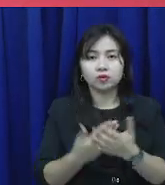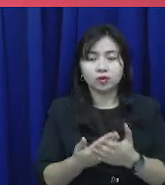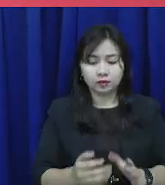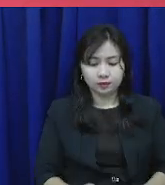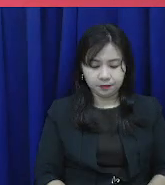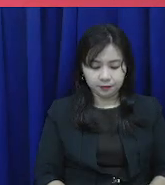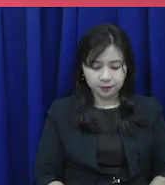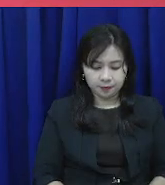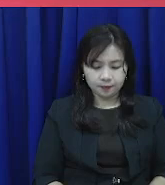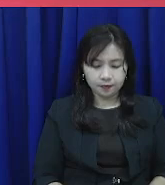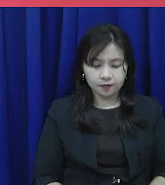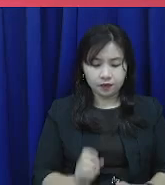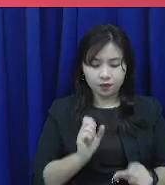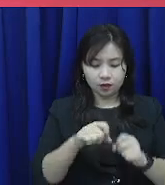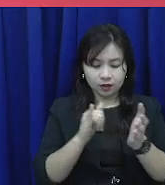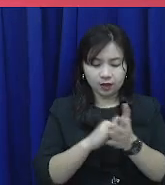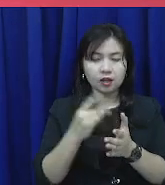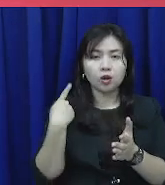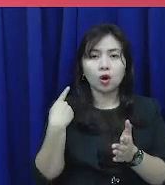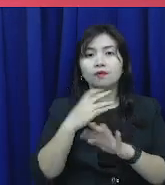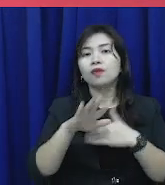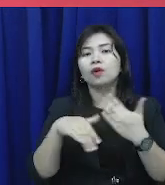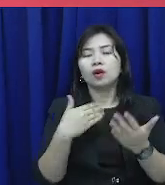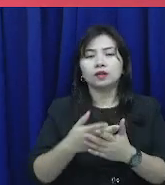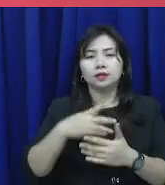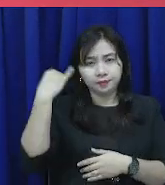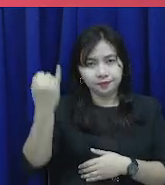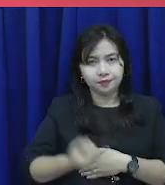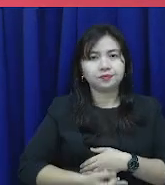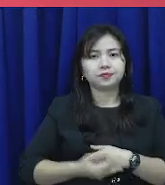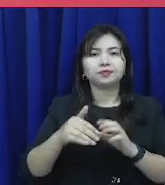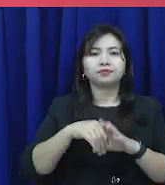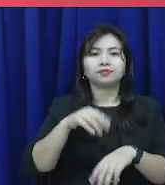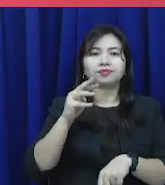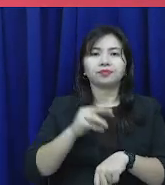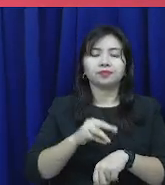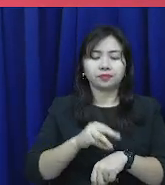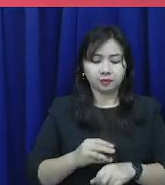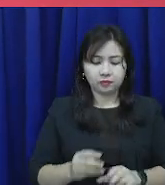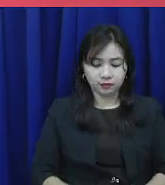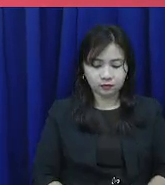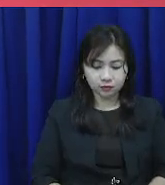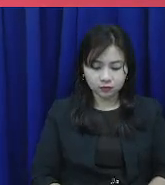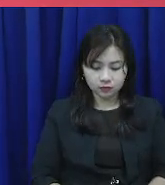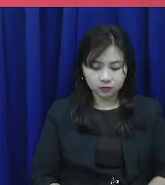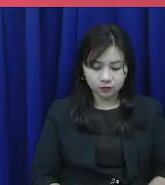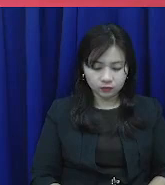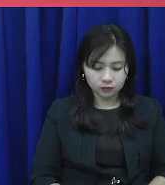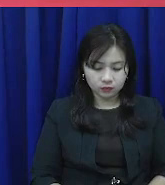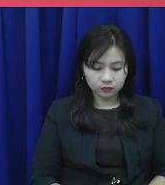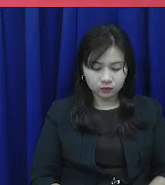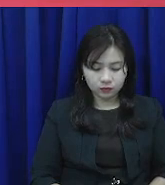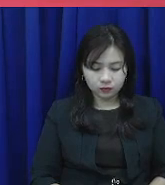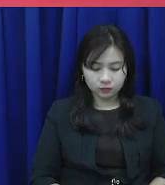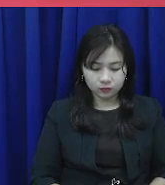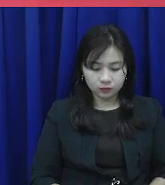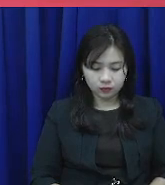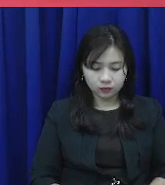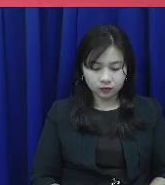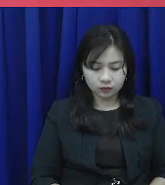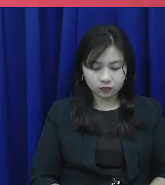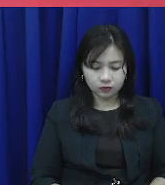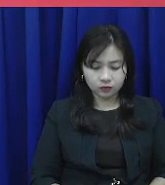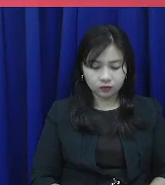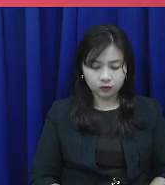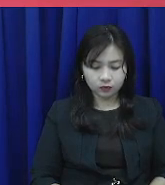bawat isa ay may invitation sa ministry you see nak kaya ko po sinasabi sa inyo yan So ano pagka